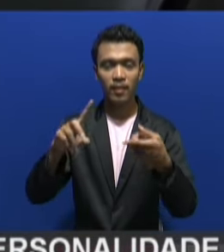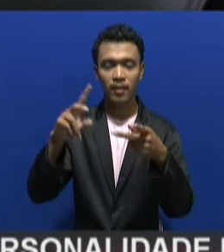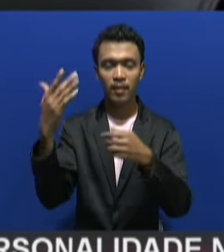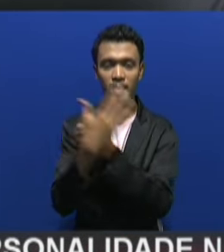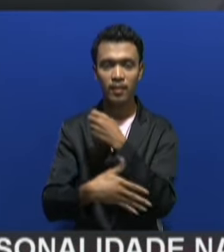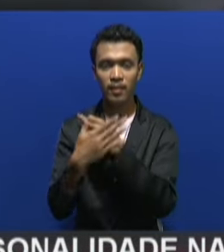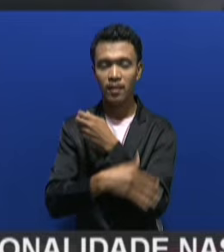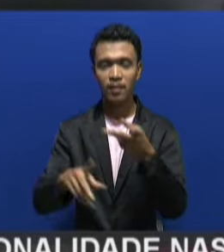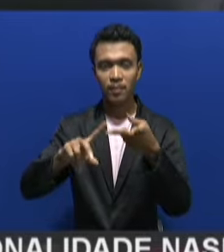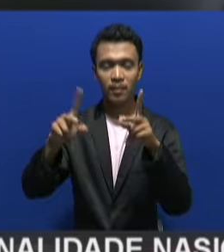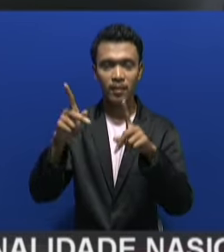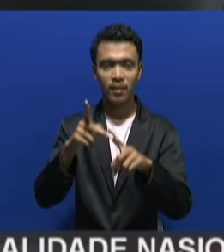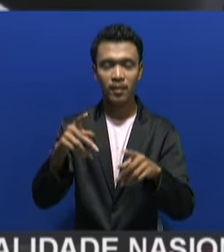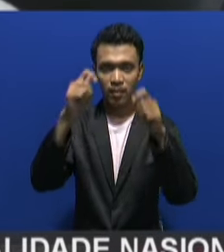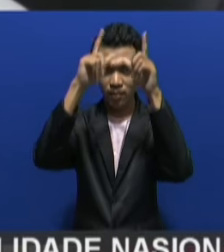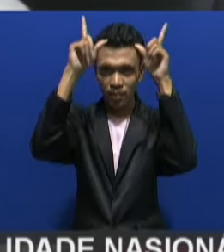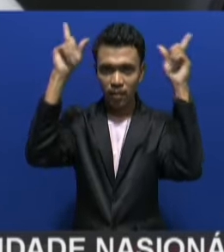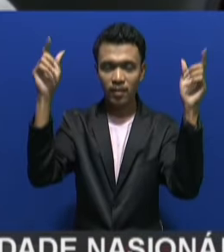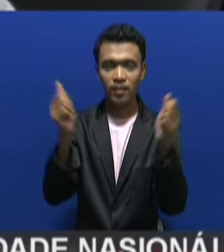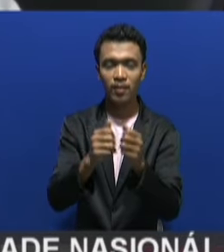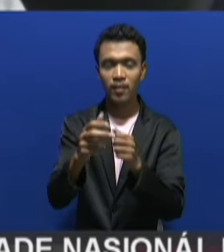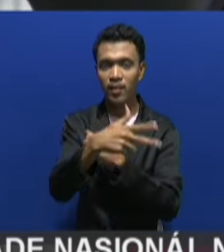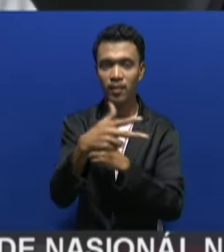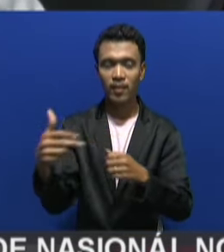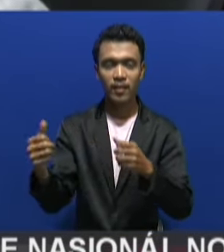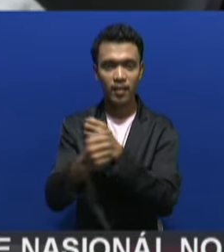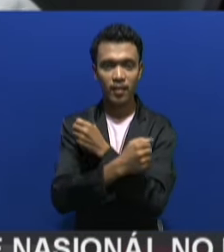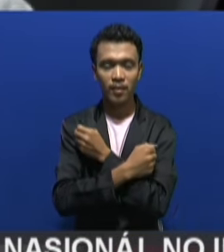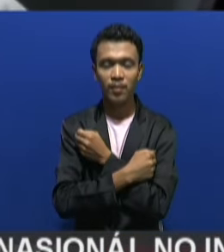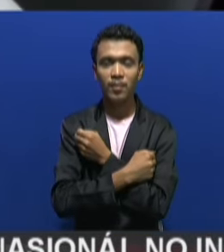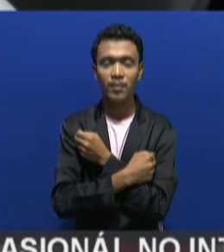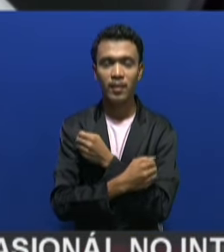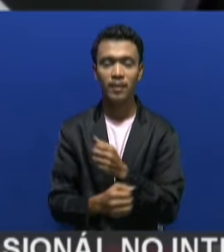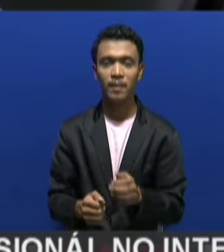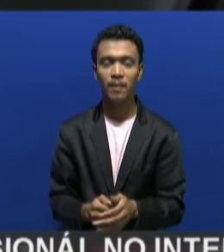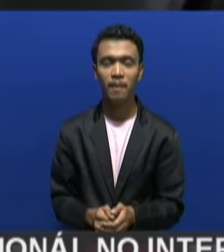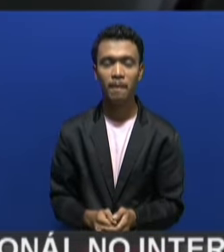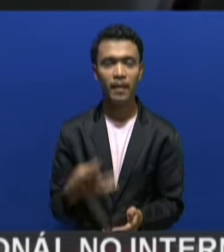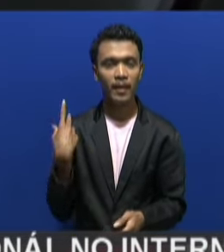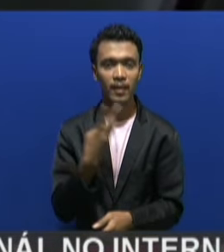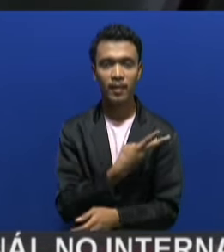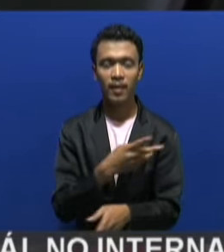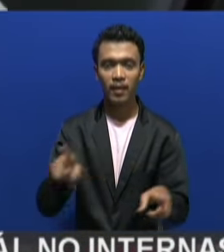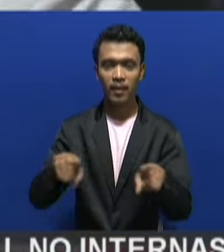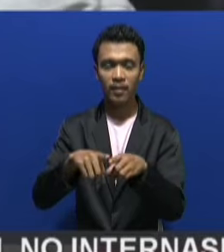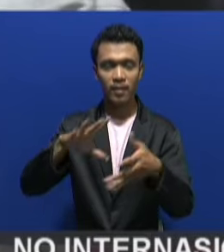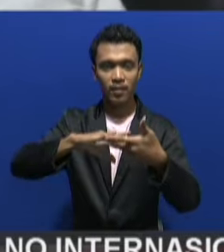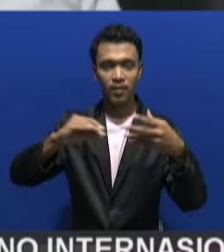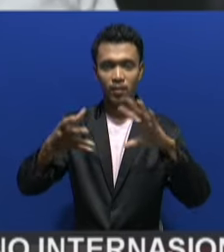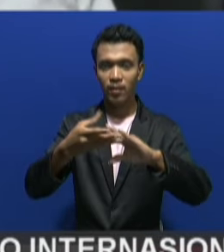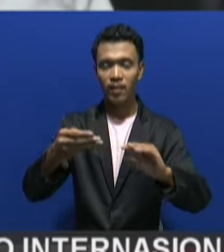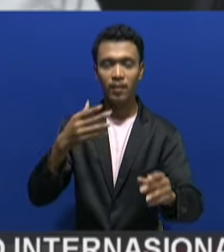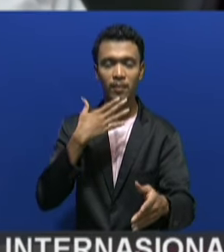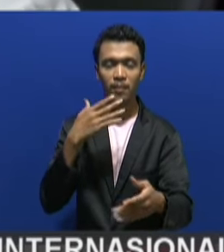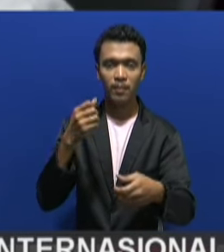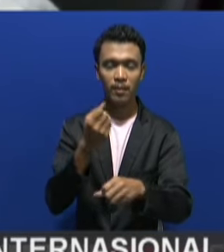tahu Indonesia cinta Timor Leste dan Timor Leste juga cinta Indonesia karena ini tidak akan mungkin kita punya sejarah yang sangat kuat